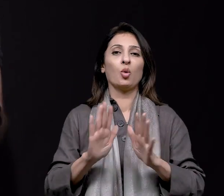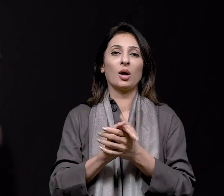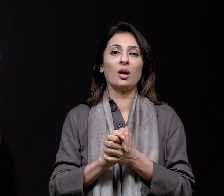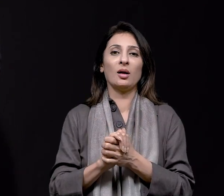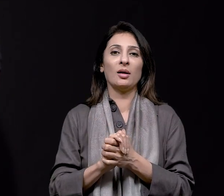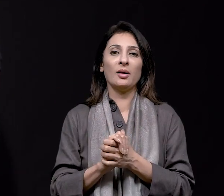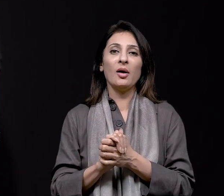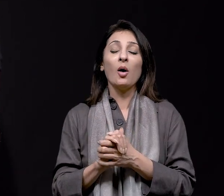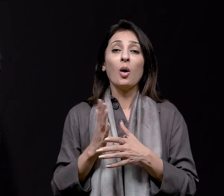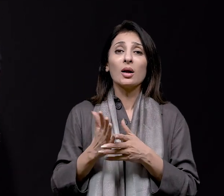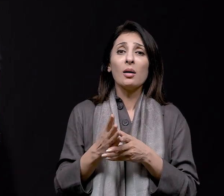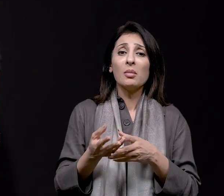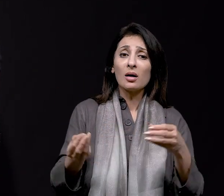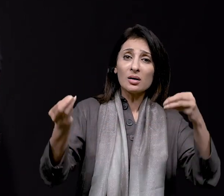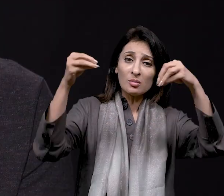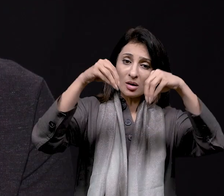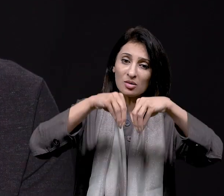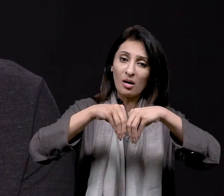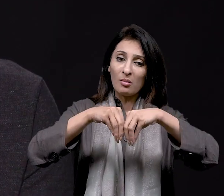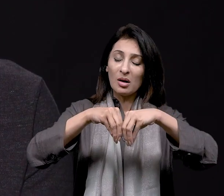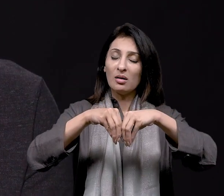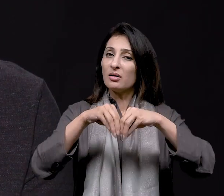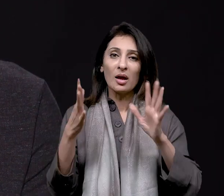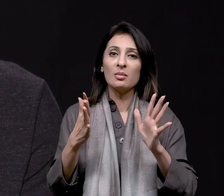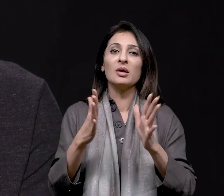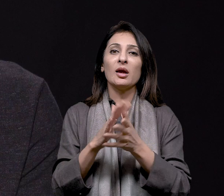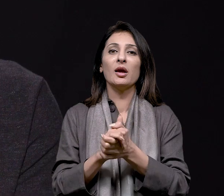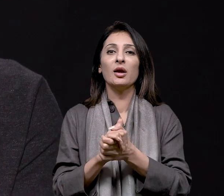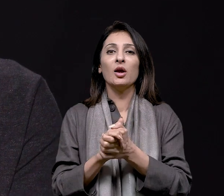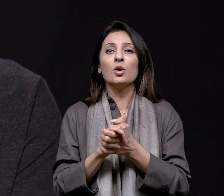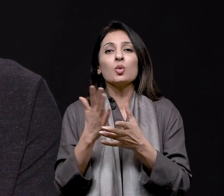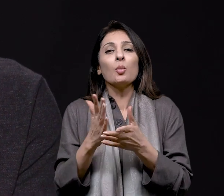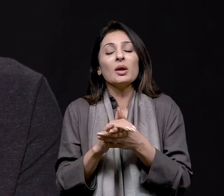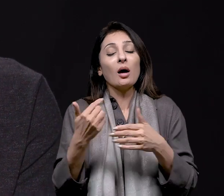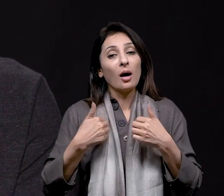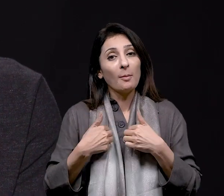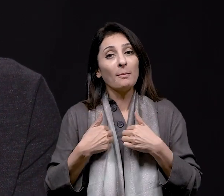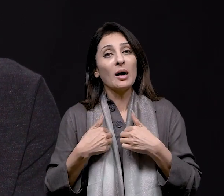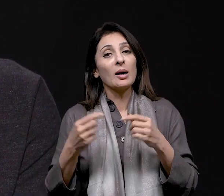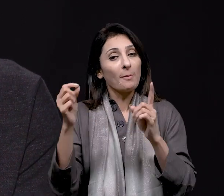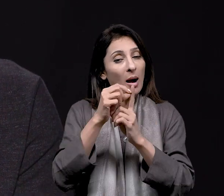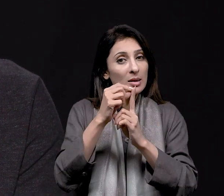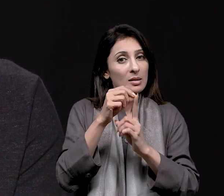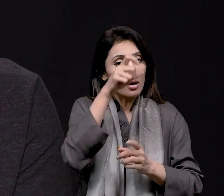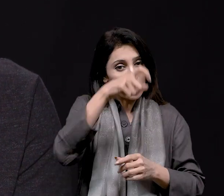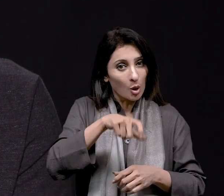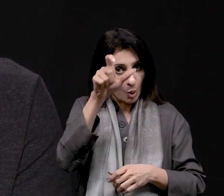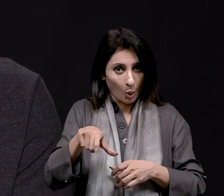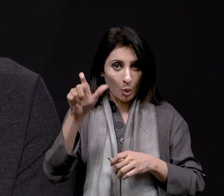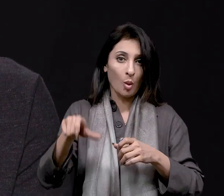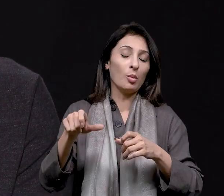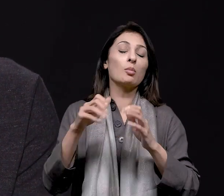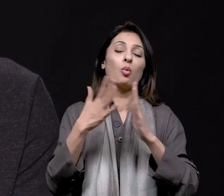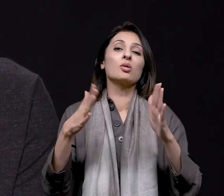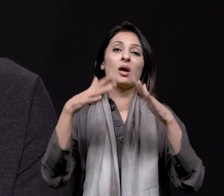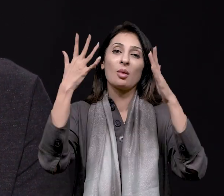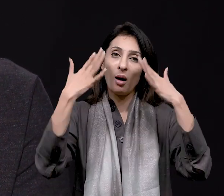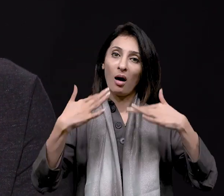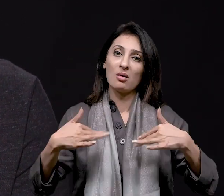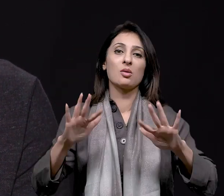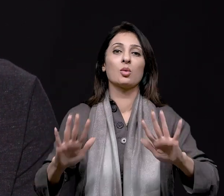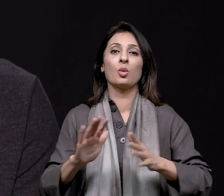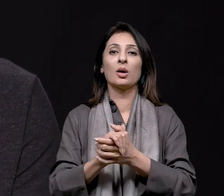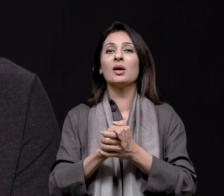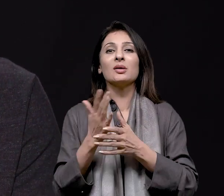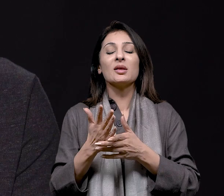ڈو ناٹ کنٹریبیوٹ ٹو اٹس کازز۔ اس وقت جب ہم یہ بات کر رہے ہیں، پاکستان کے بیشتر علاقوں میں مانسون کی بارشوں کی